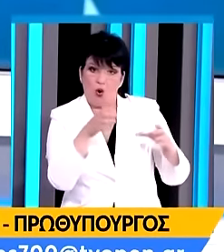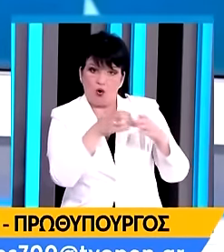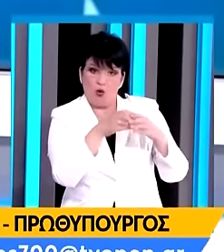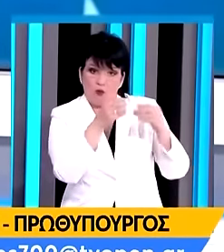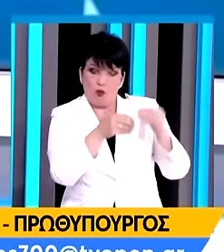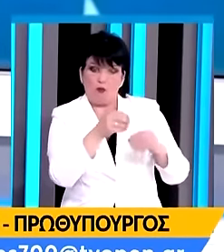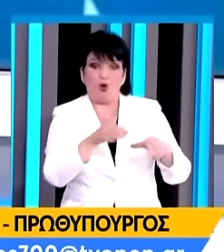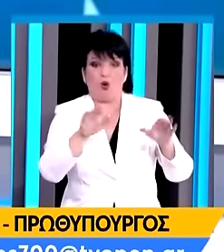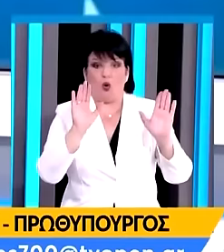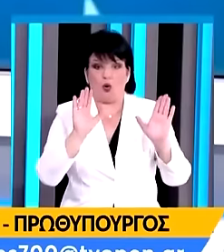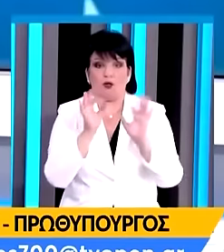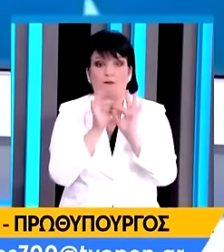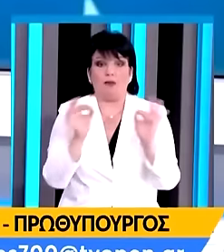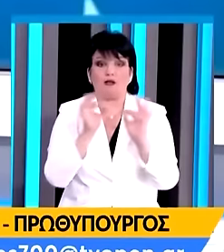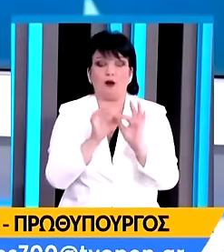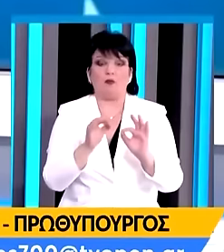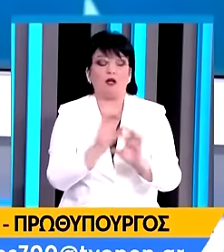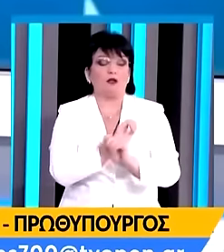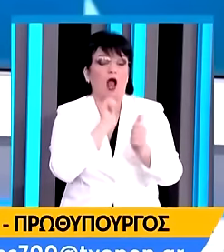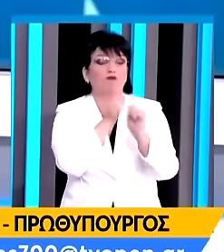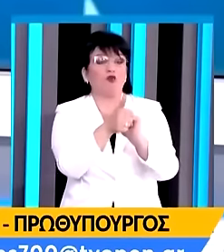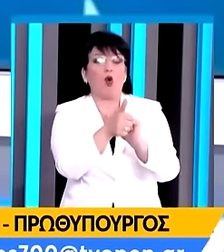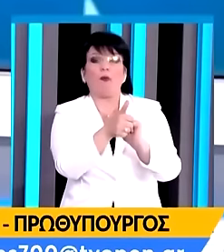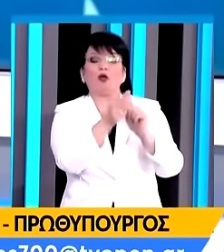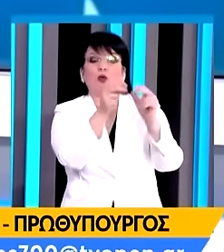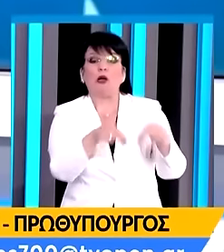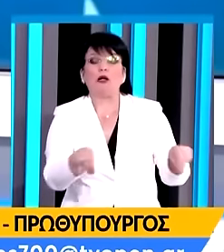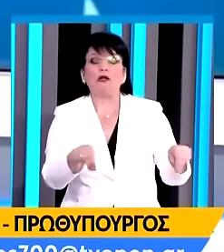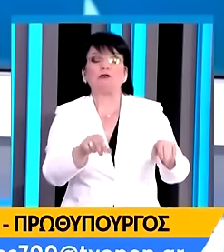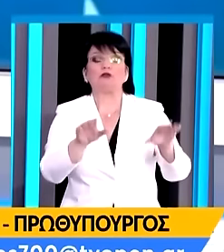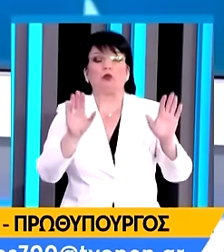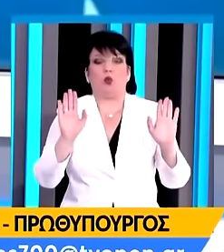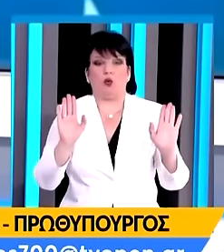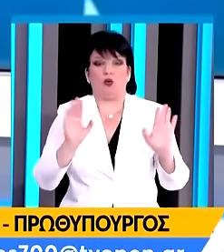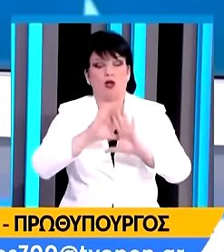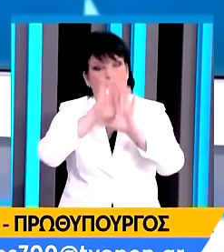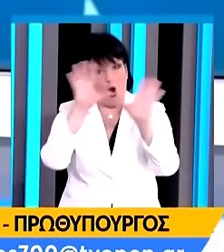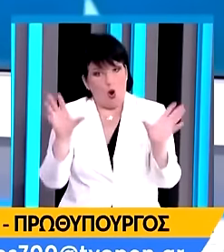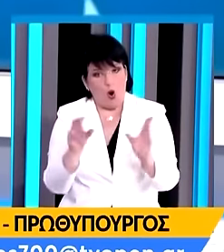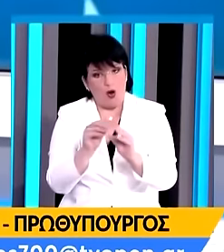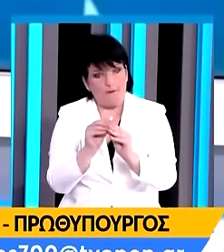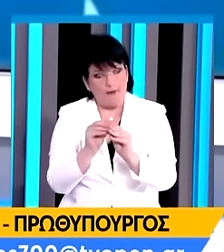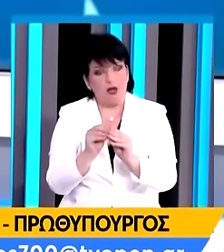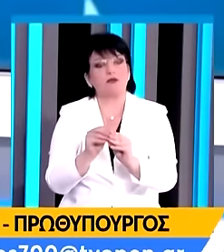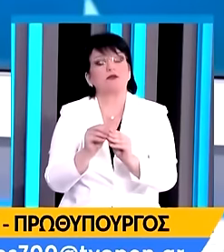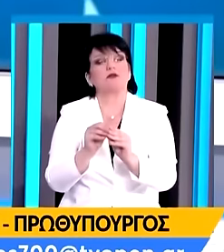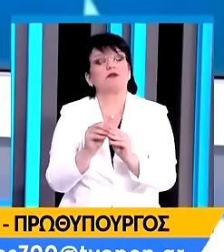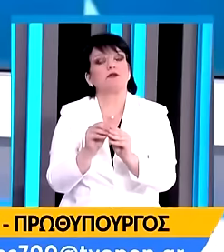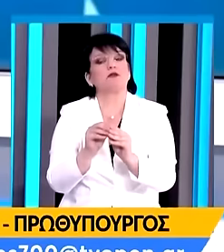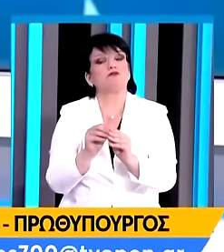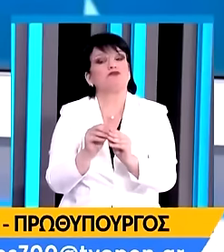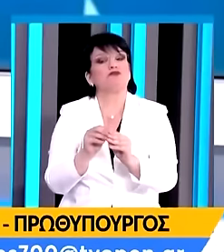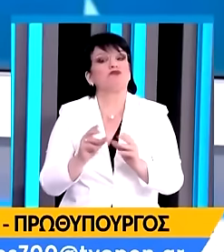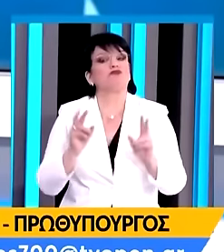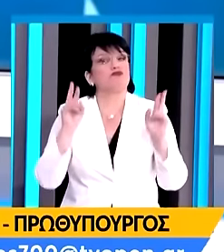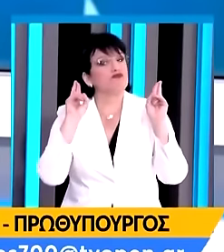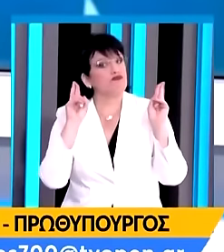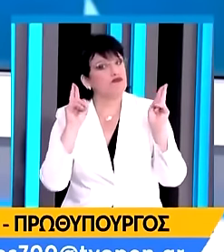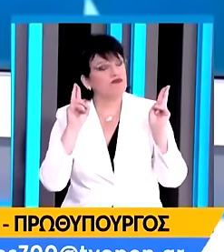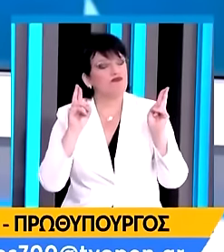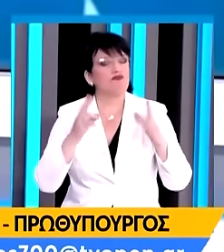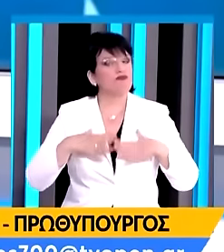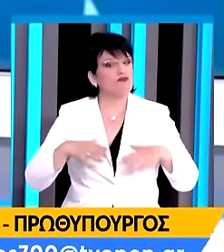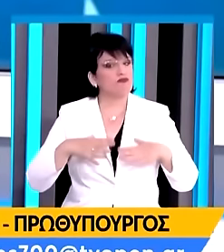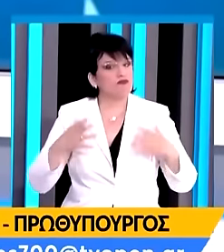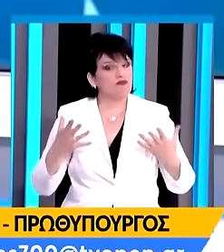Όχι. Κανένα μέτρο από μόνο του δεν θα λύσει το πρόβλημα. Αθροιστικά όμως όλα μαζί μας κάνουν να είμαστε πιο αισιόδοξοι